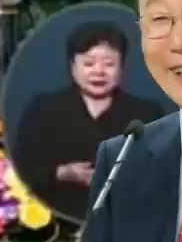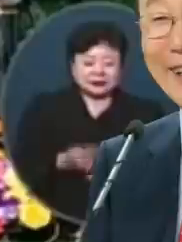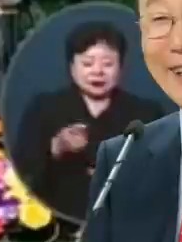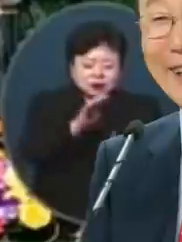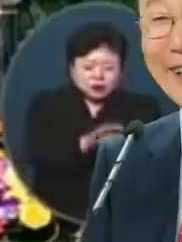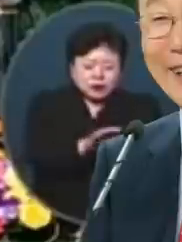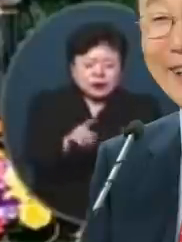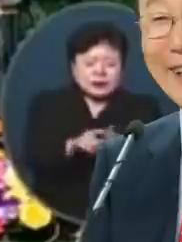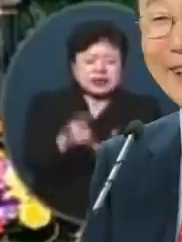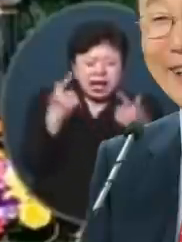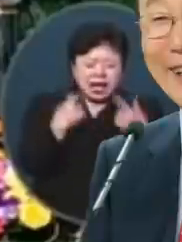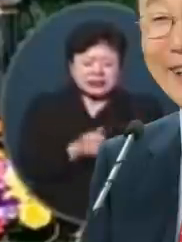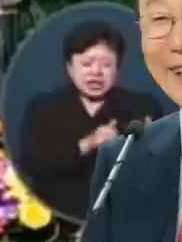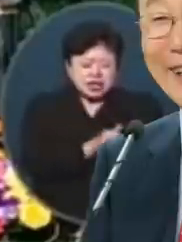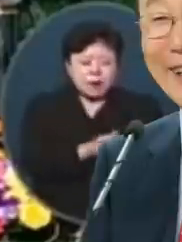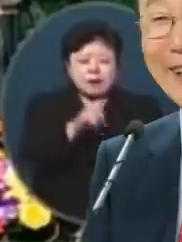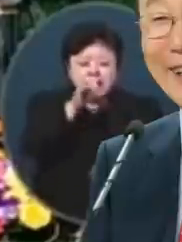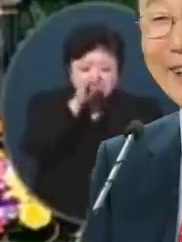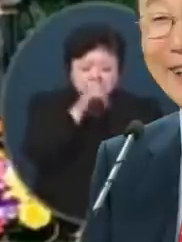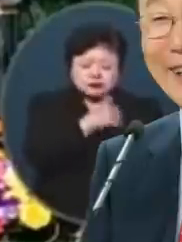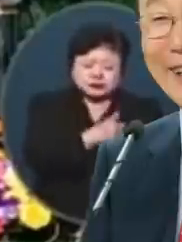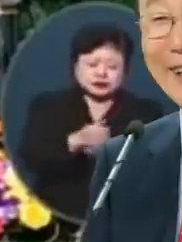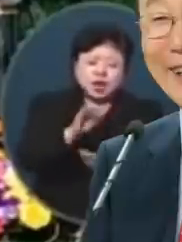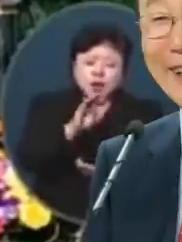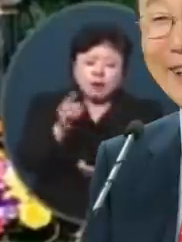돕기 위해서 항상 너와 같이 계신 자